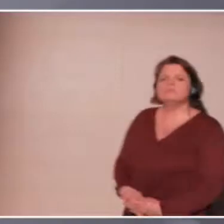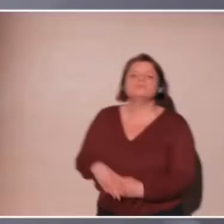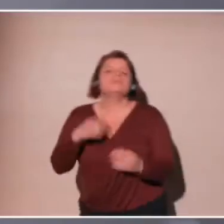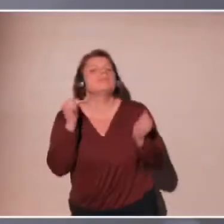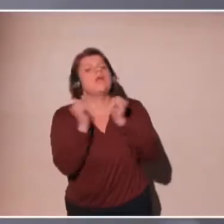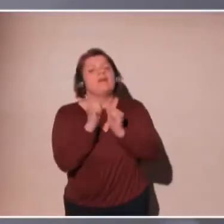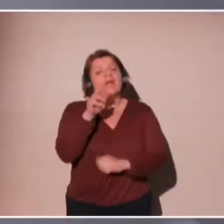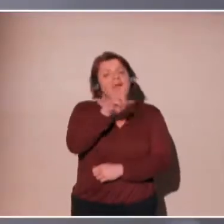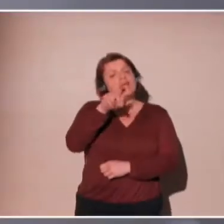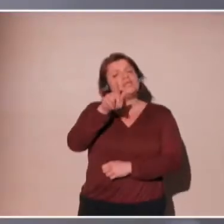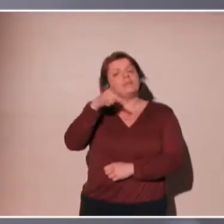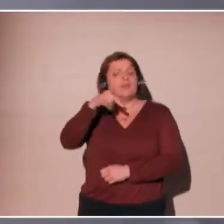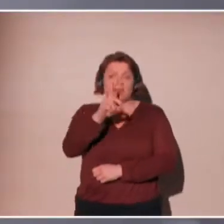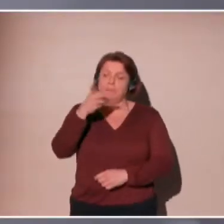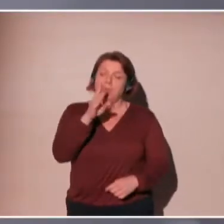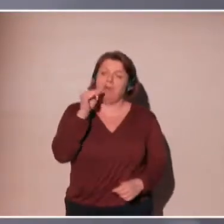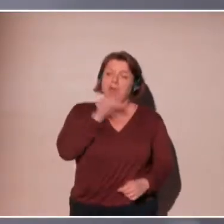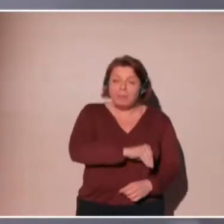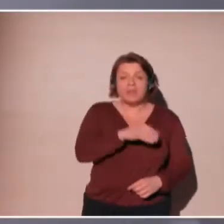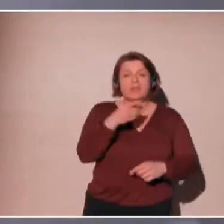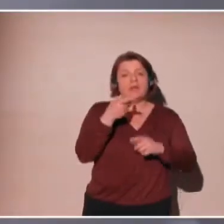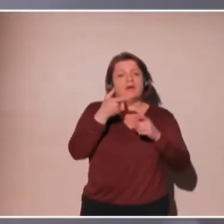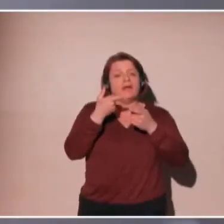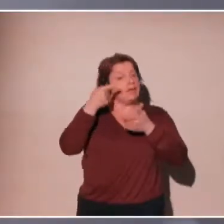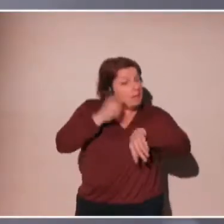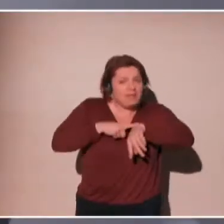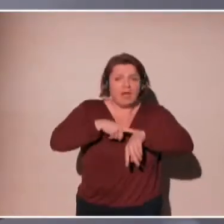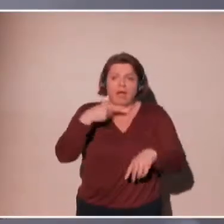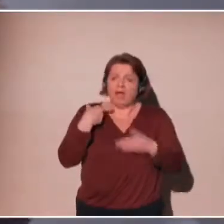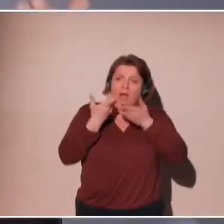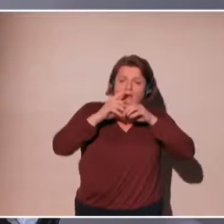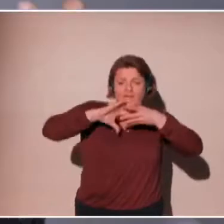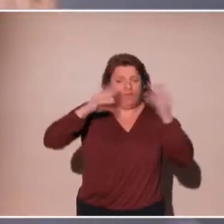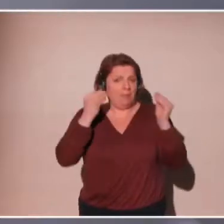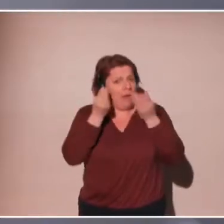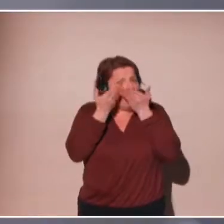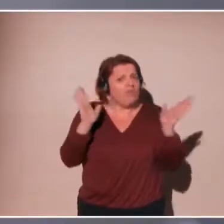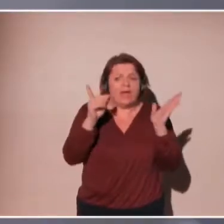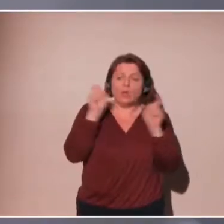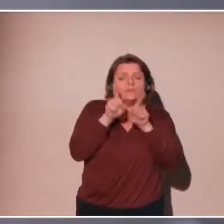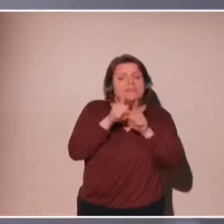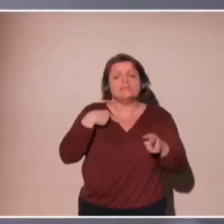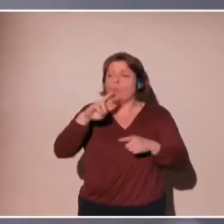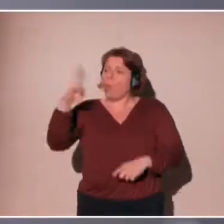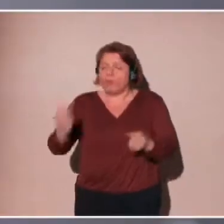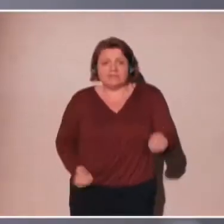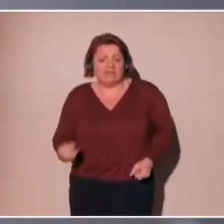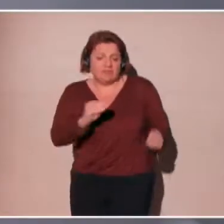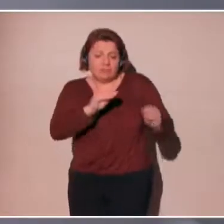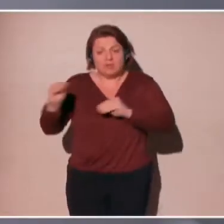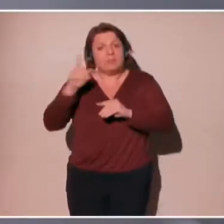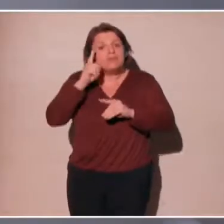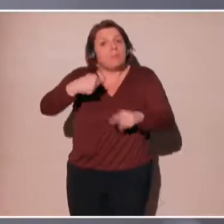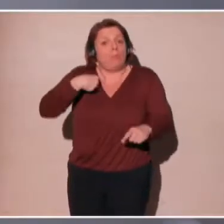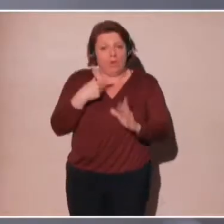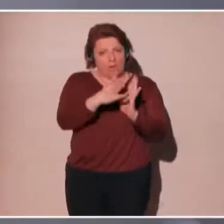sera dans un format ouvert, ce sera dans un format réutilisable et qui permettra la portabilité vers d'autres services, mais qui permettra la portabilité vers moi.